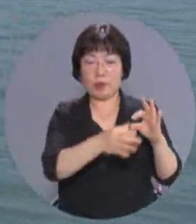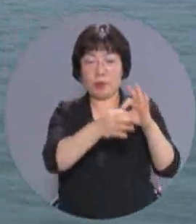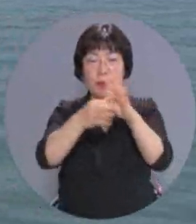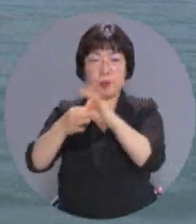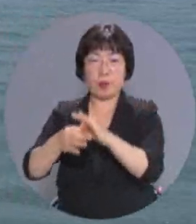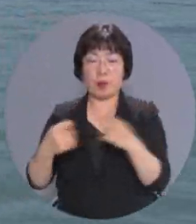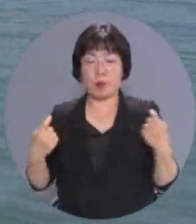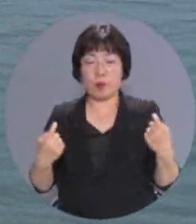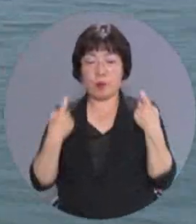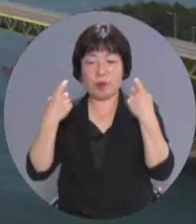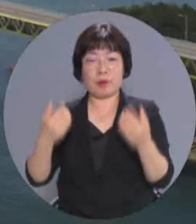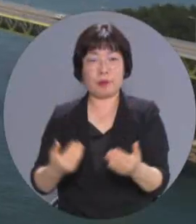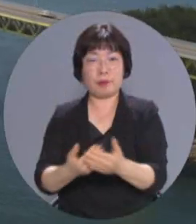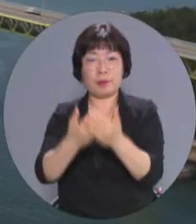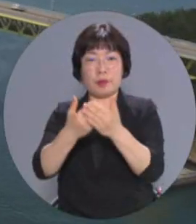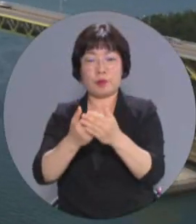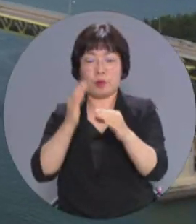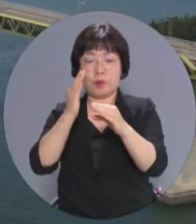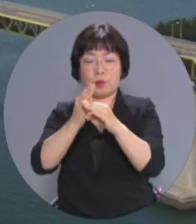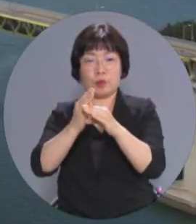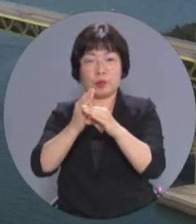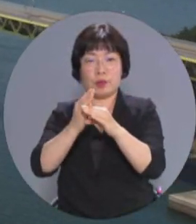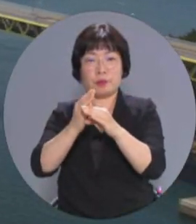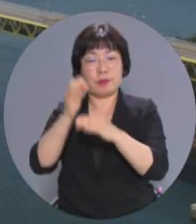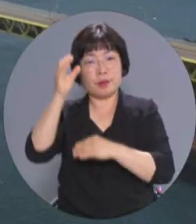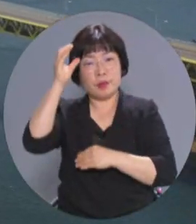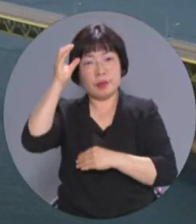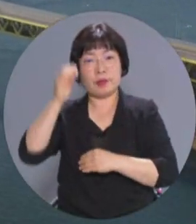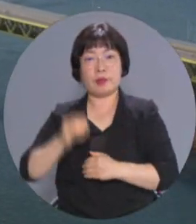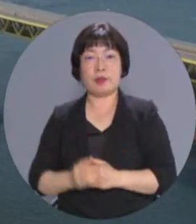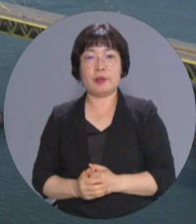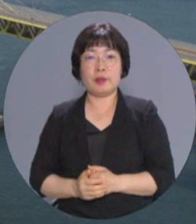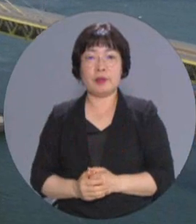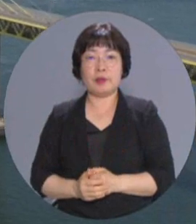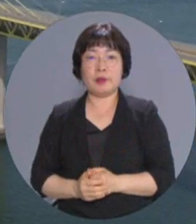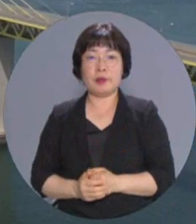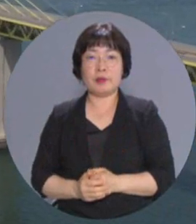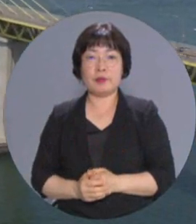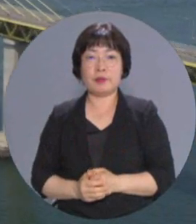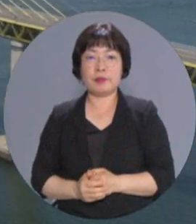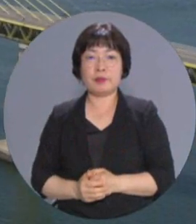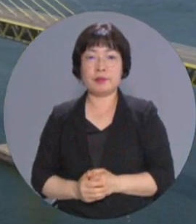관광 활성화에 새로운 구심점이 될 전망입니다. MBC 뉴스 최우식입니다.